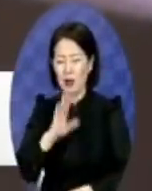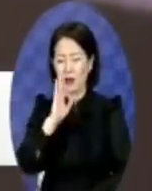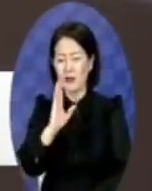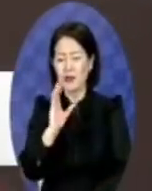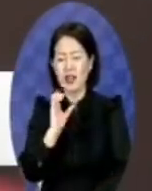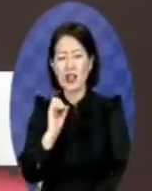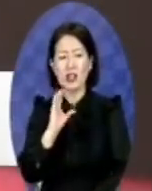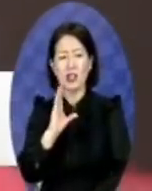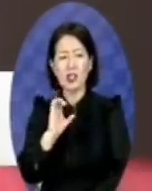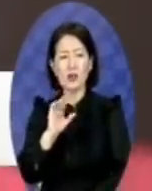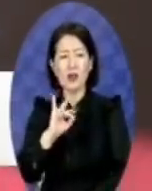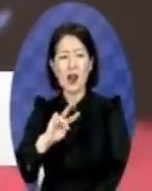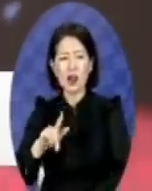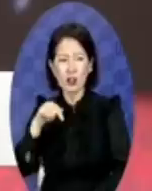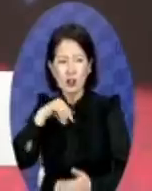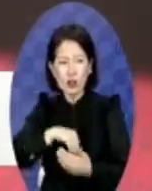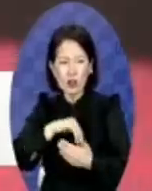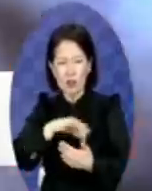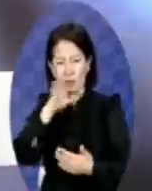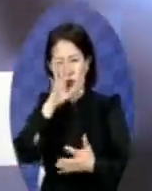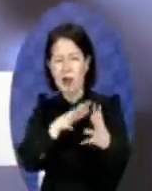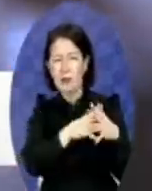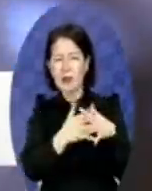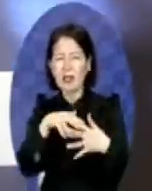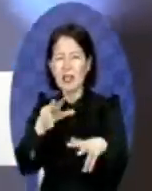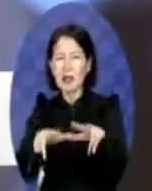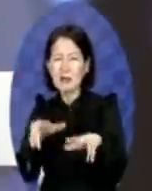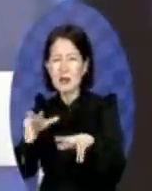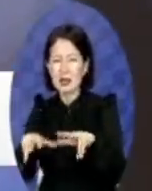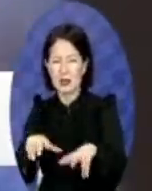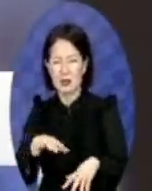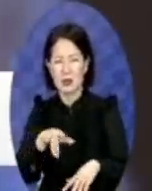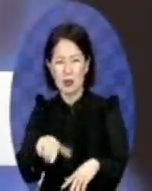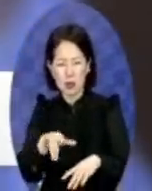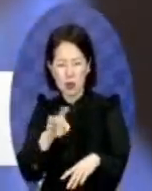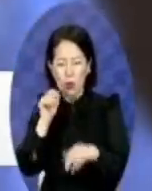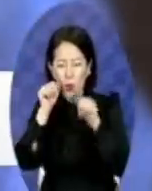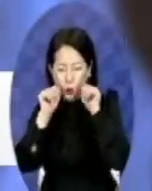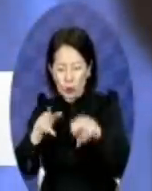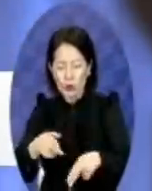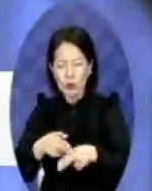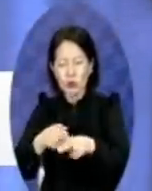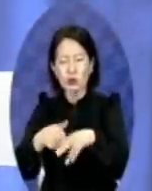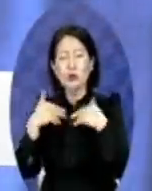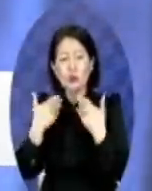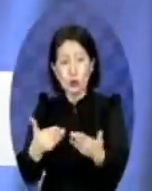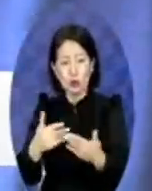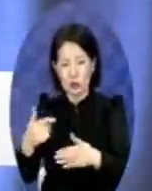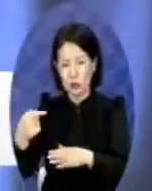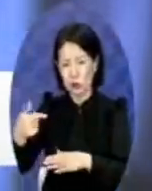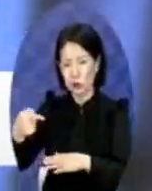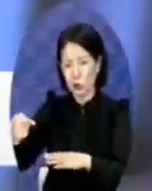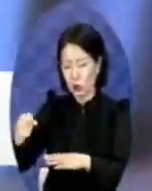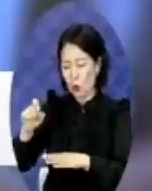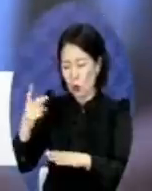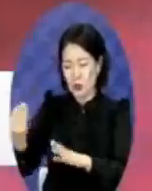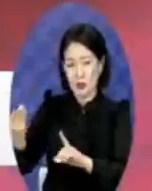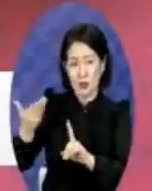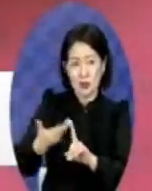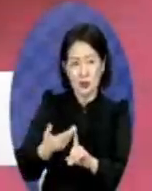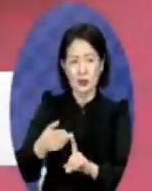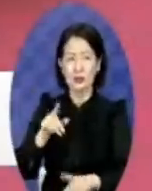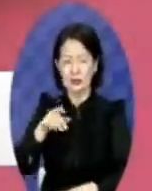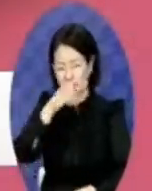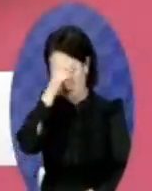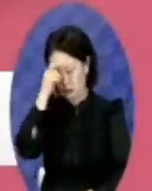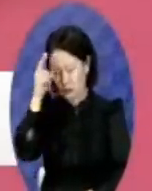нэлээд хямралтай байгаа. За олон жил эдийн засгийн хямралтаа явсан тус улсад хүмүүнлэгийн тусламж оруулах гэдэг санааг сөрөг хүчин нь гаргасан боловч Мадурогийн засгийн